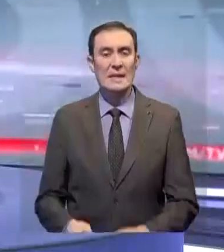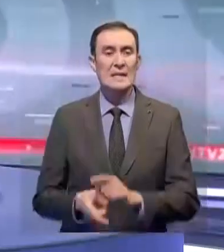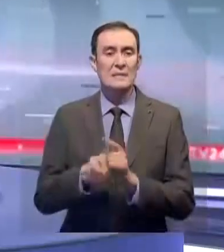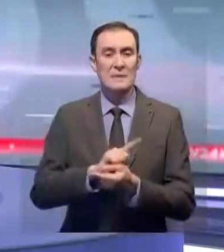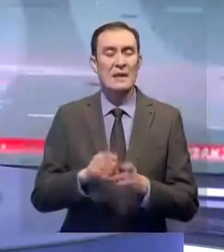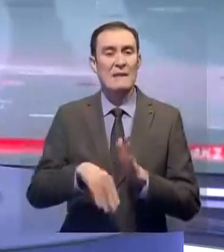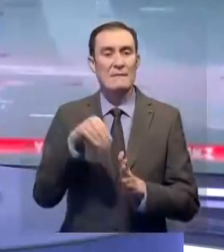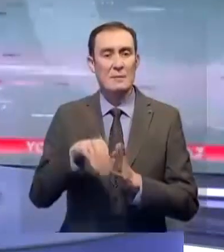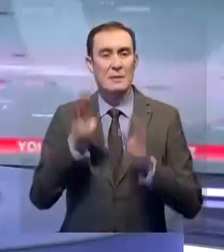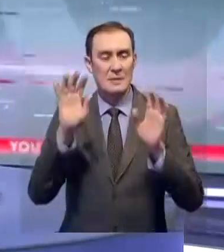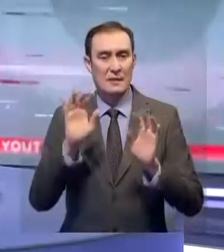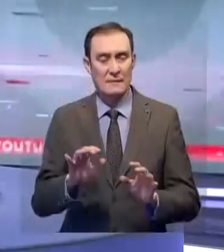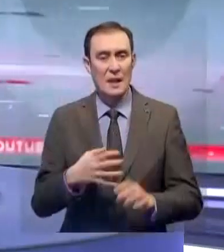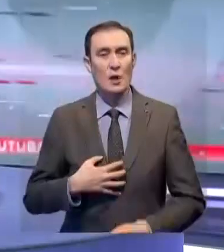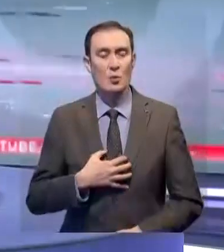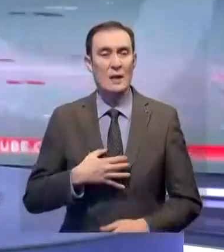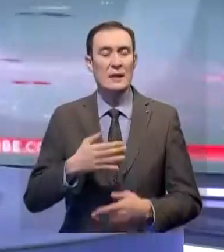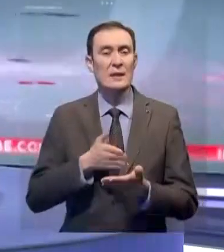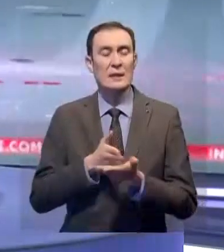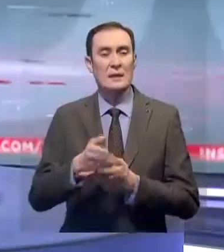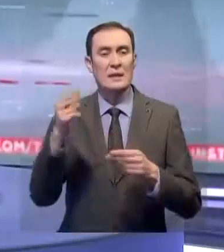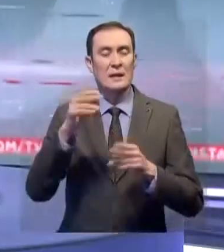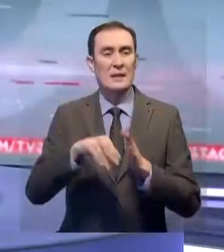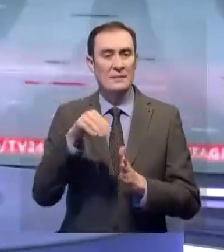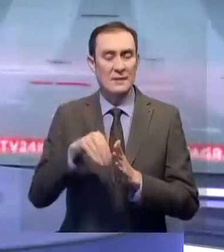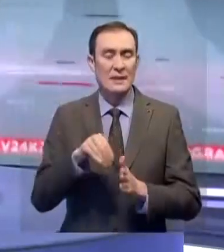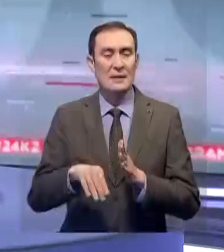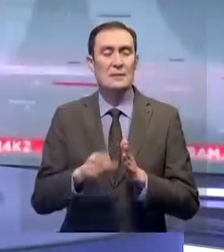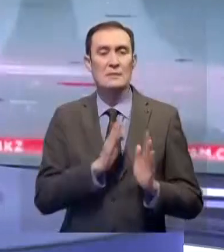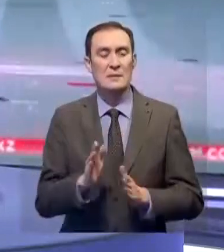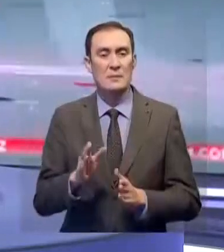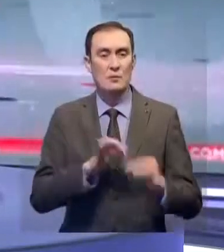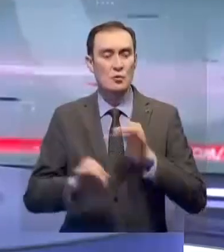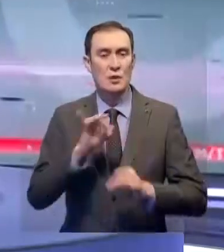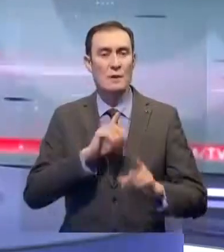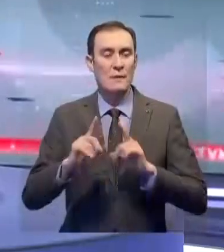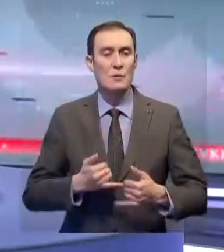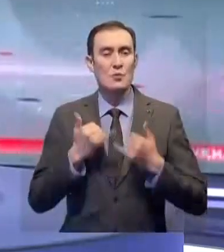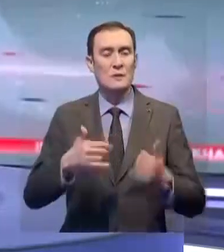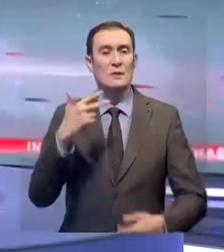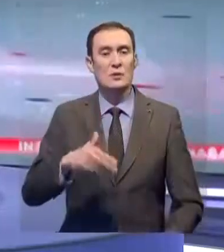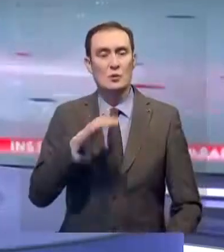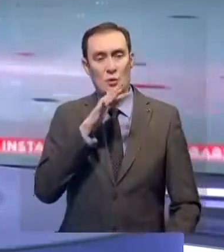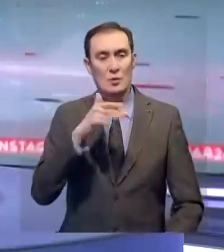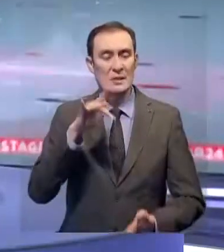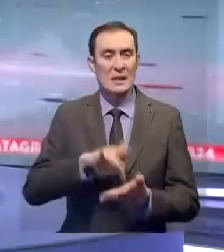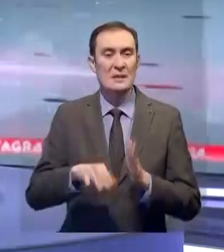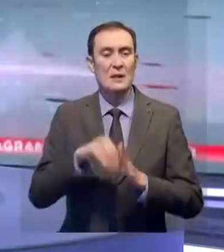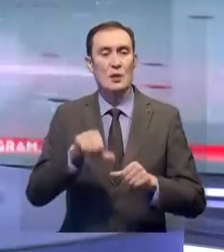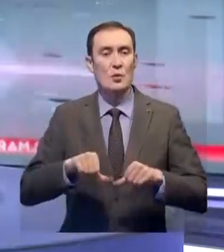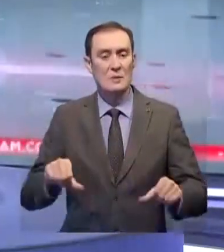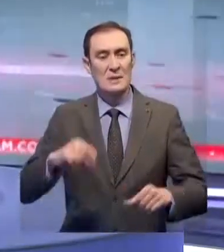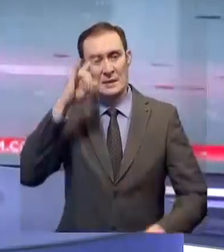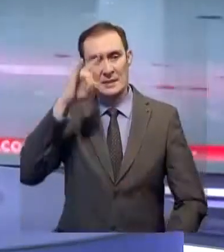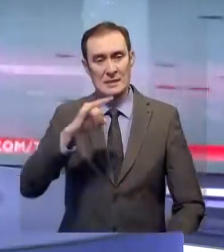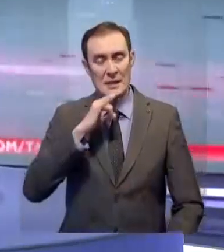Изменения в выборном законодательстве и актуальные тренды развития избирательных систем обсуждали на конференции, приуроченной к 30-летию Центральной избирательной